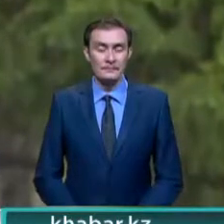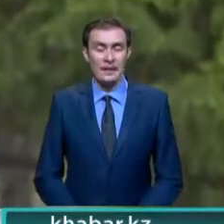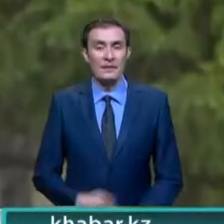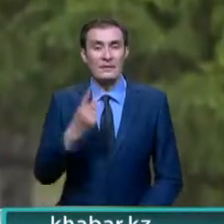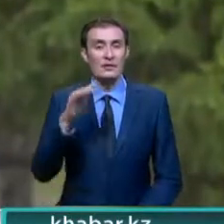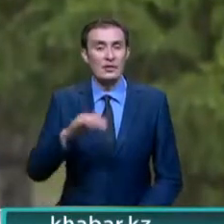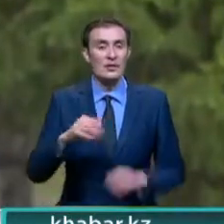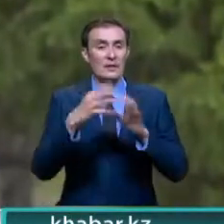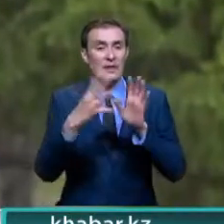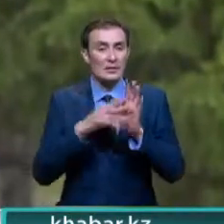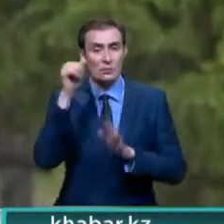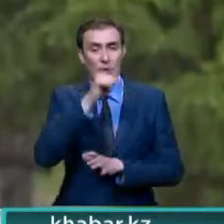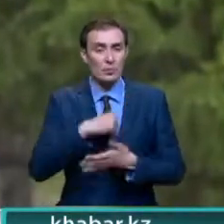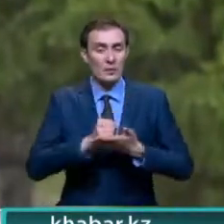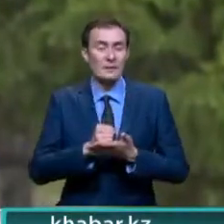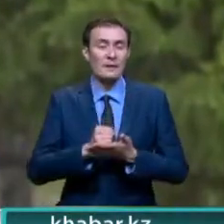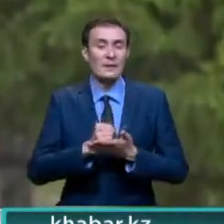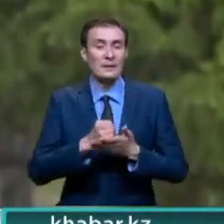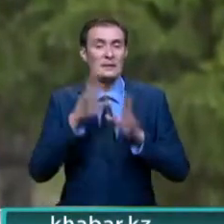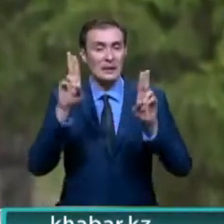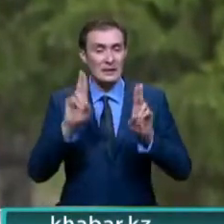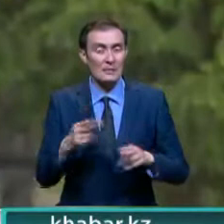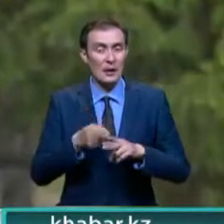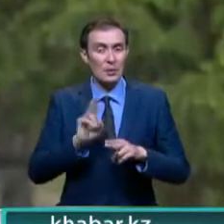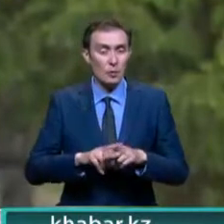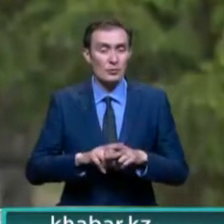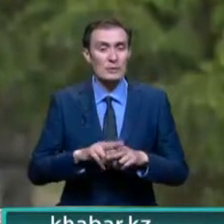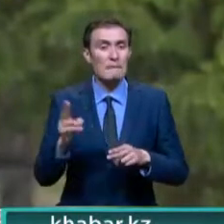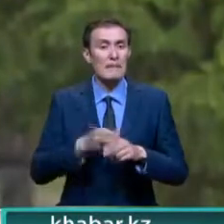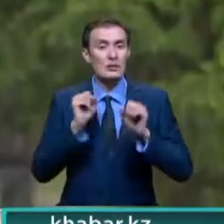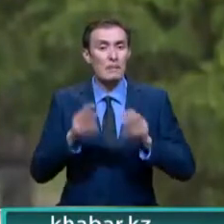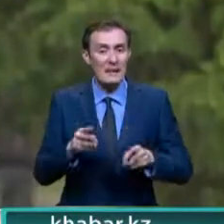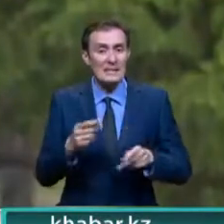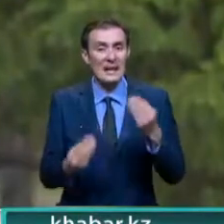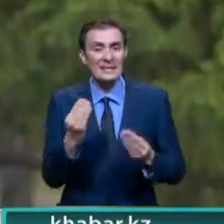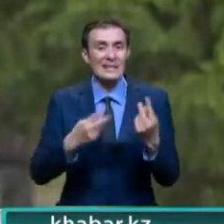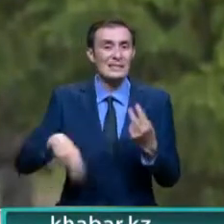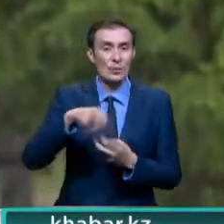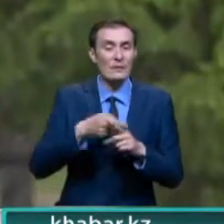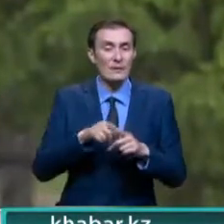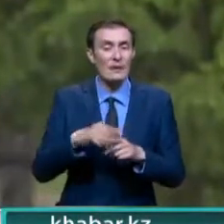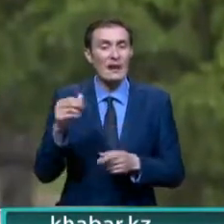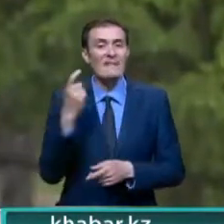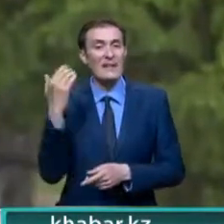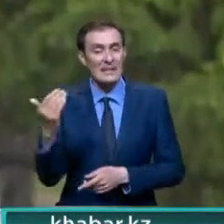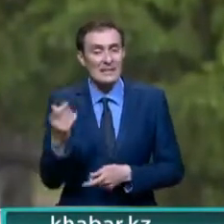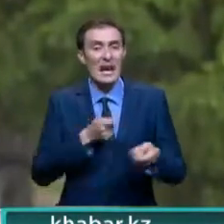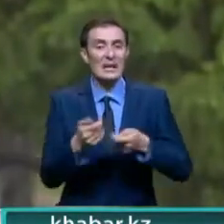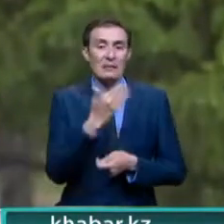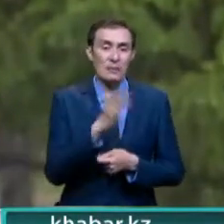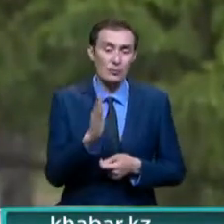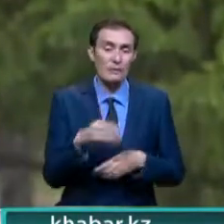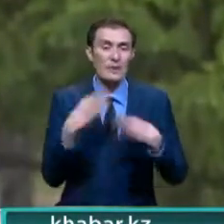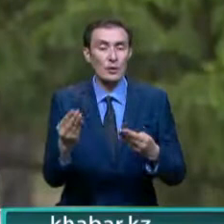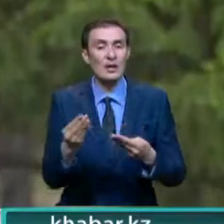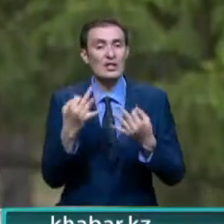В 2019-м принят национальный стандарт, согласно которому за безопасность аттракционов ответственность несут владелец и акимат. Акимат